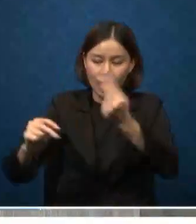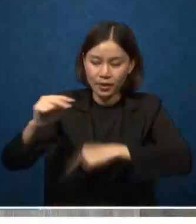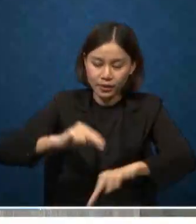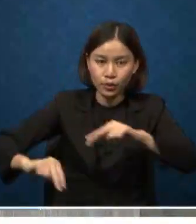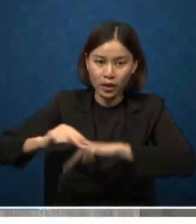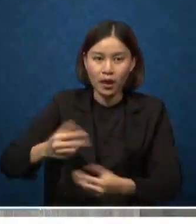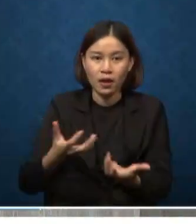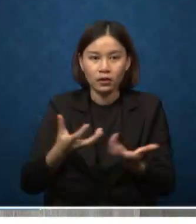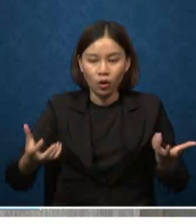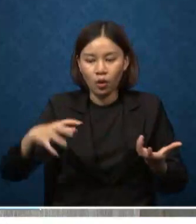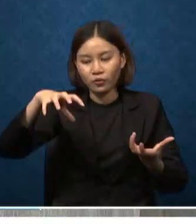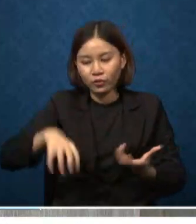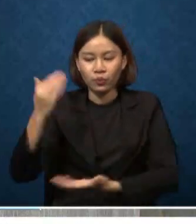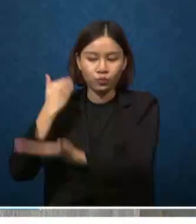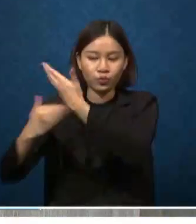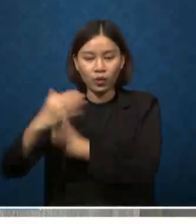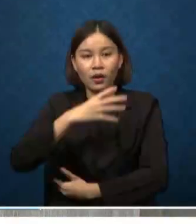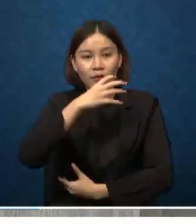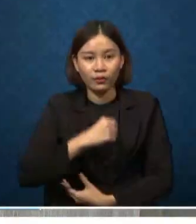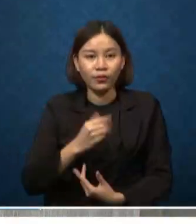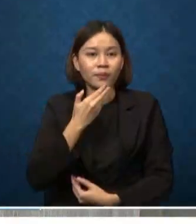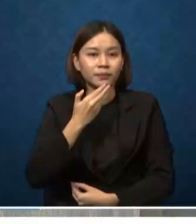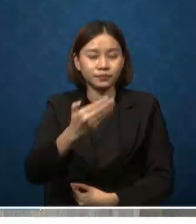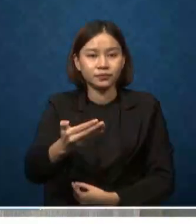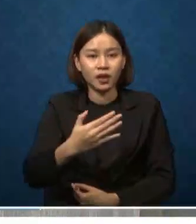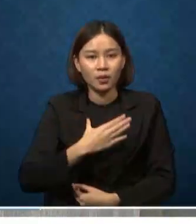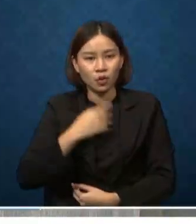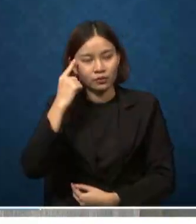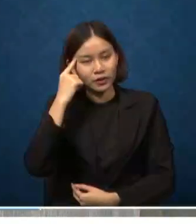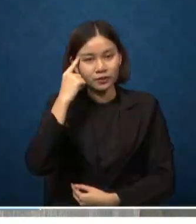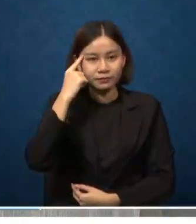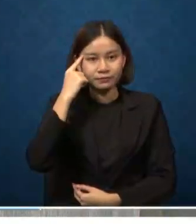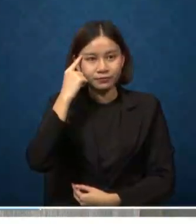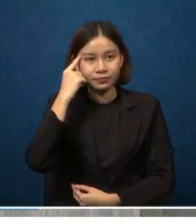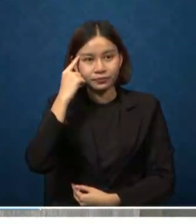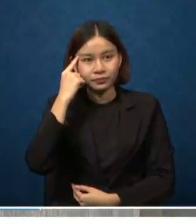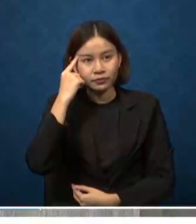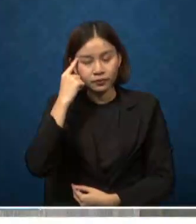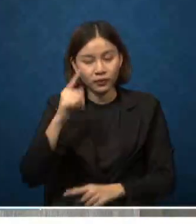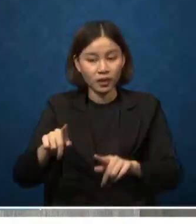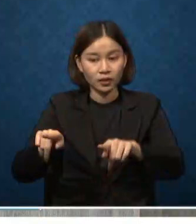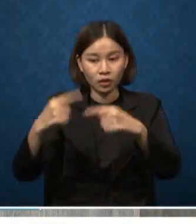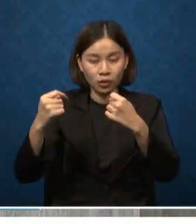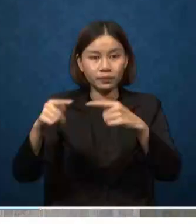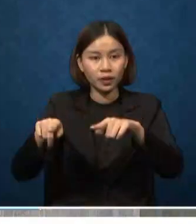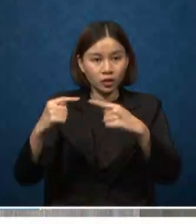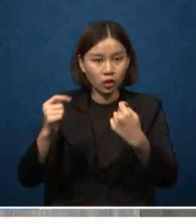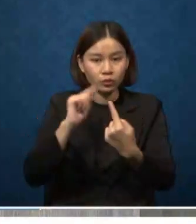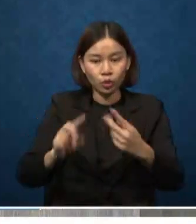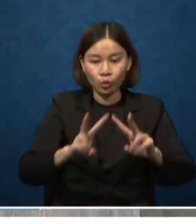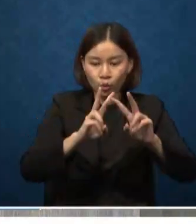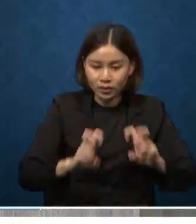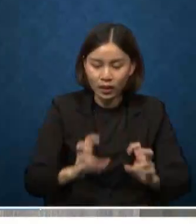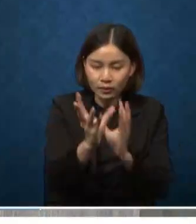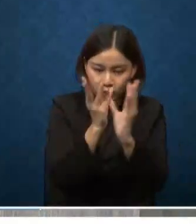มรดกทางวัฒนธรรมให้ยั่งยืนนะครับผมก็พยายามพลิกว่าการตอบคำถามงานวิจัยหรือ